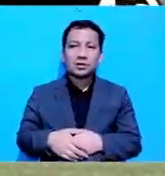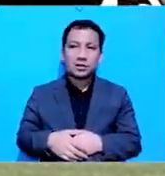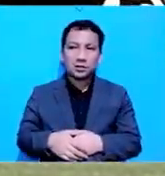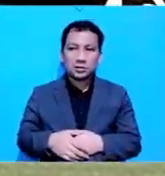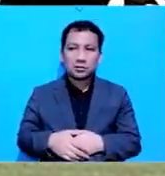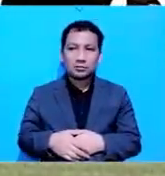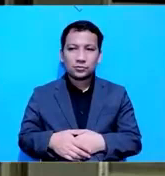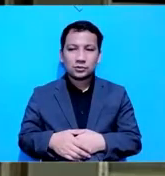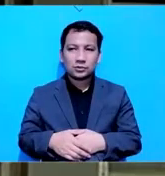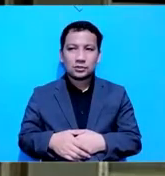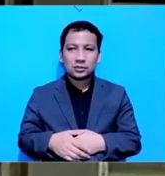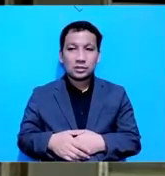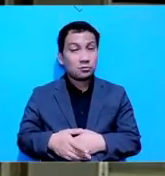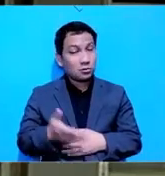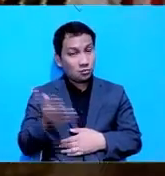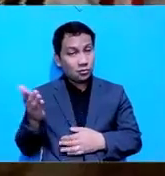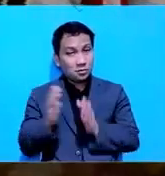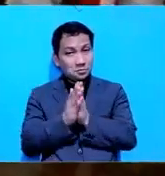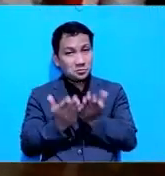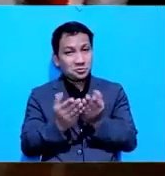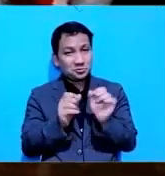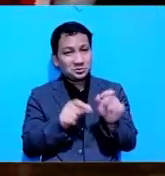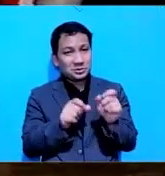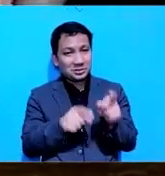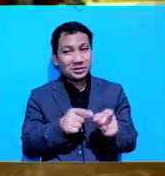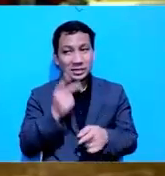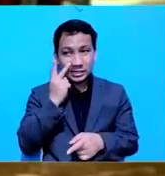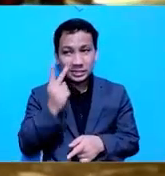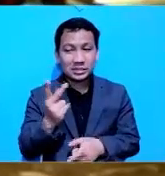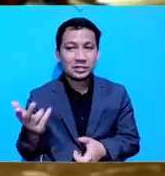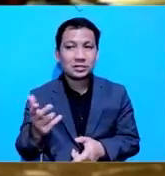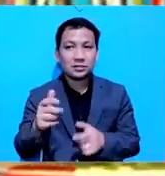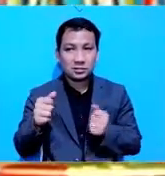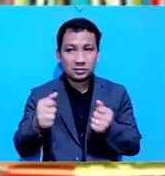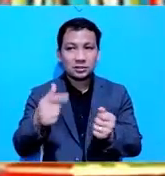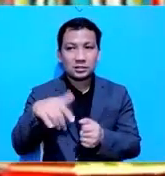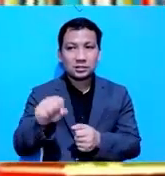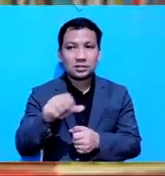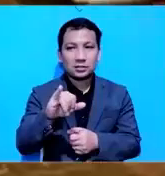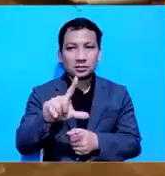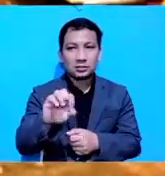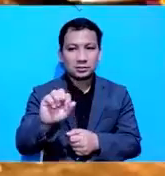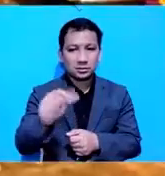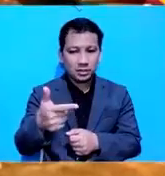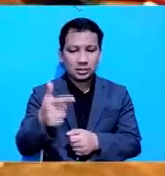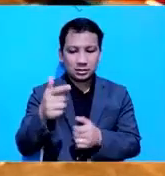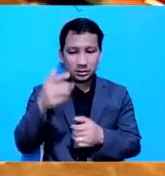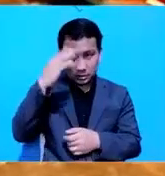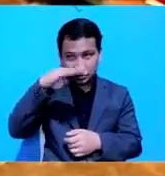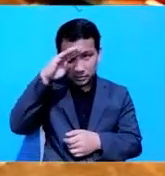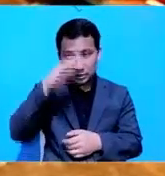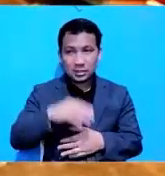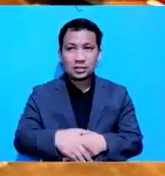Ang pambihirang bookstore na ito, matatagpuan sa Aguinaldo Highway sa Silang, Cavite. Dahil isa